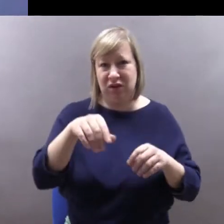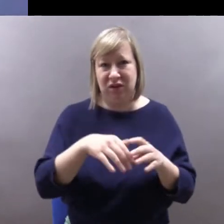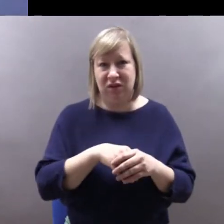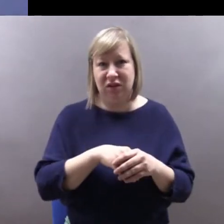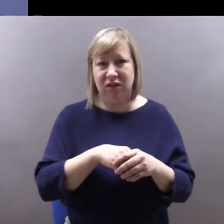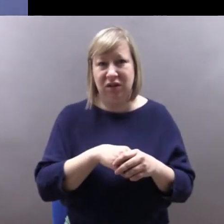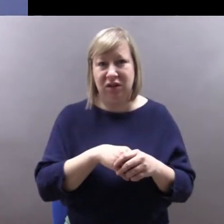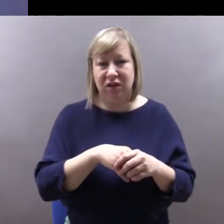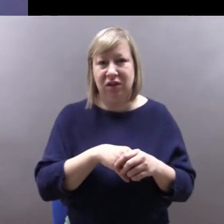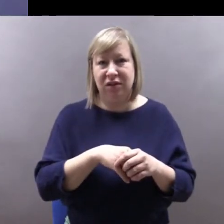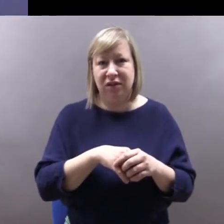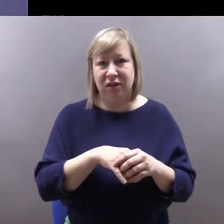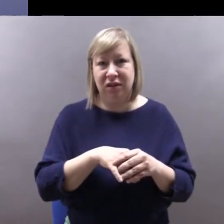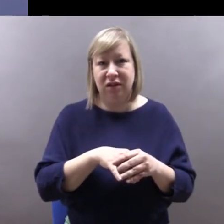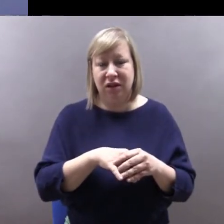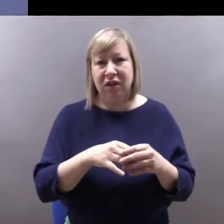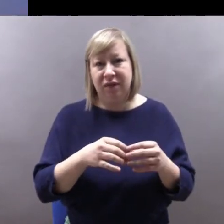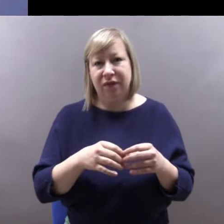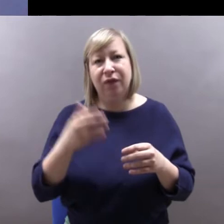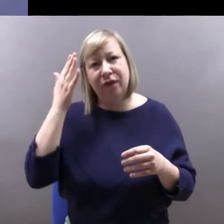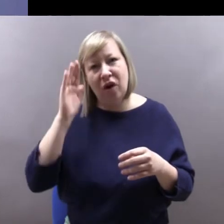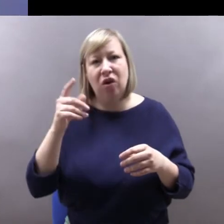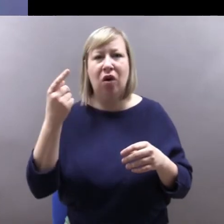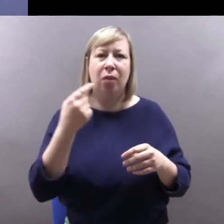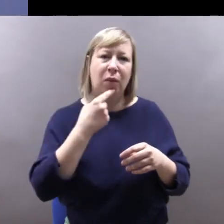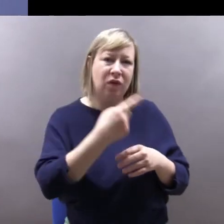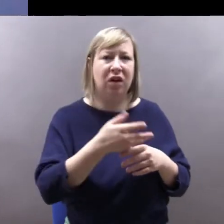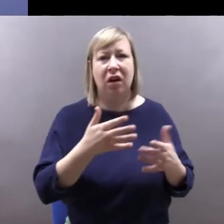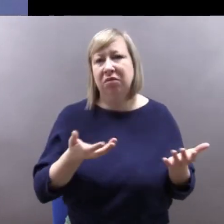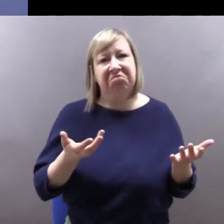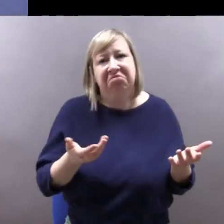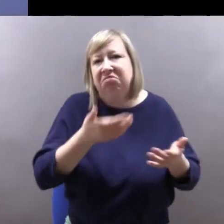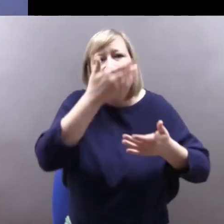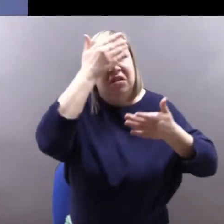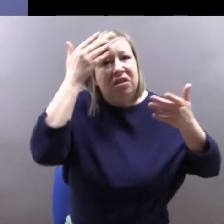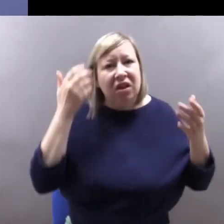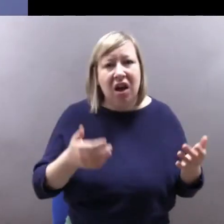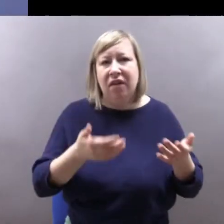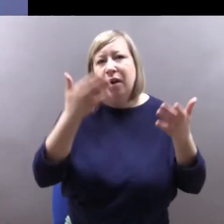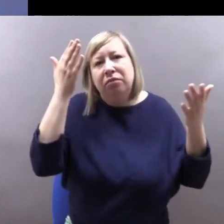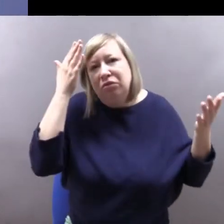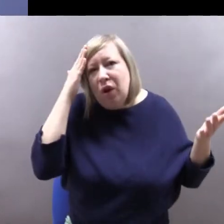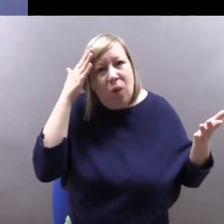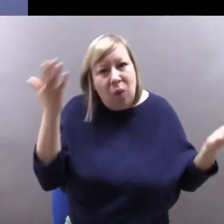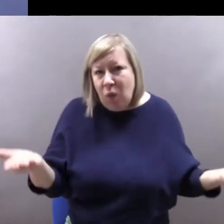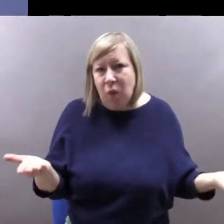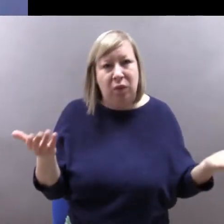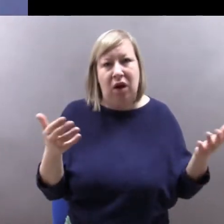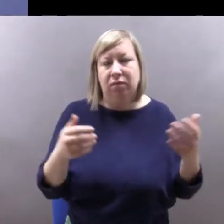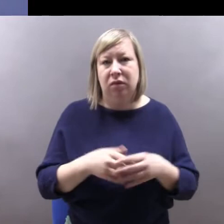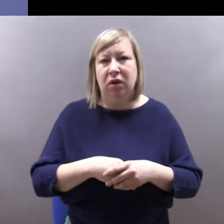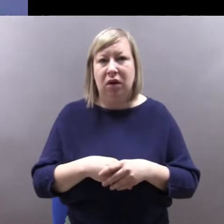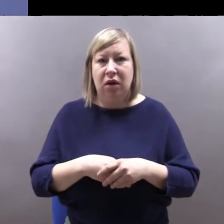się nawet zejść, przejść, niż użyć jakiegoś tam urządzenia, żeby osoba sama wjechała do urzędu i załatwiła